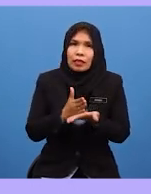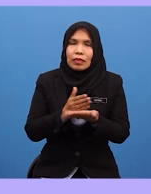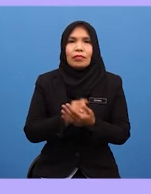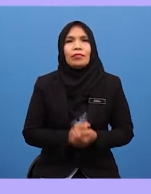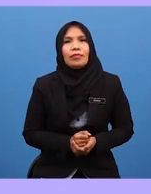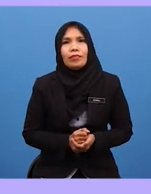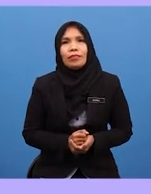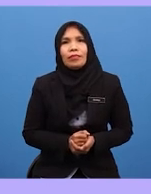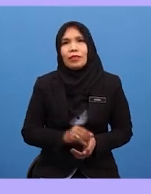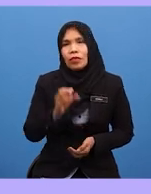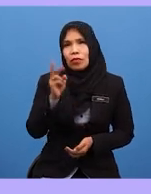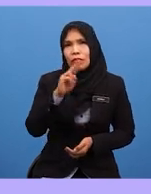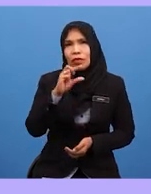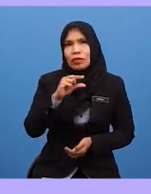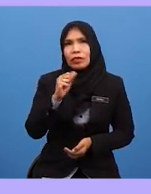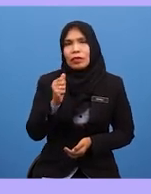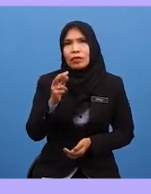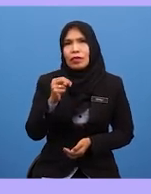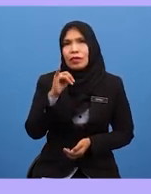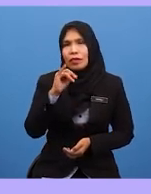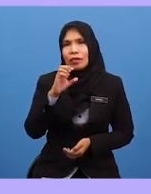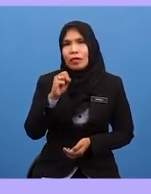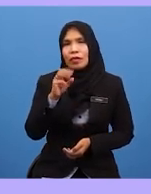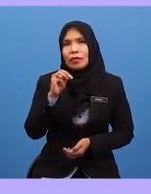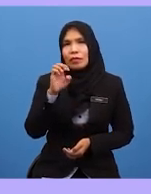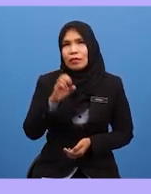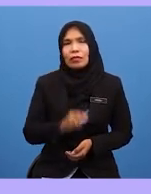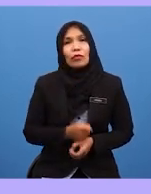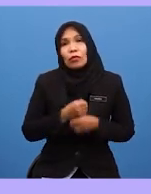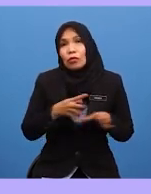iaitu organisma telah dewasa,